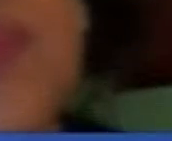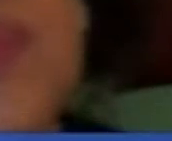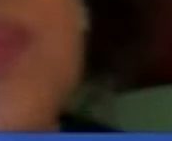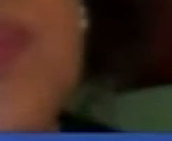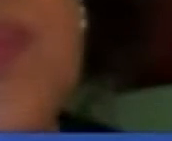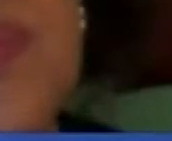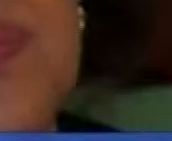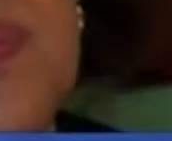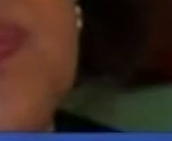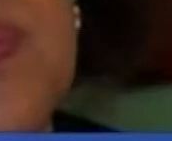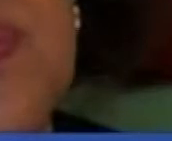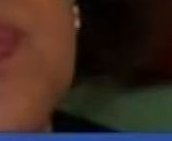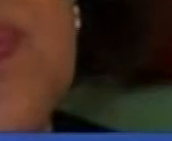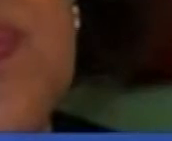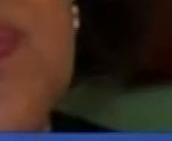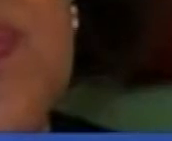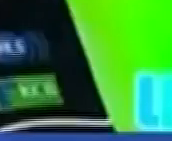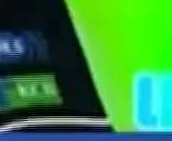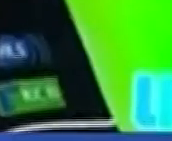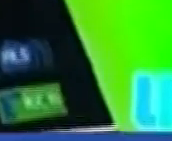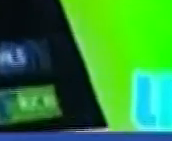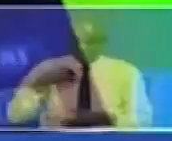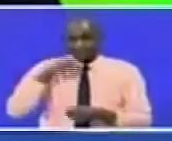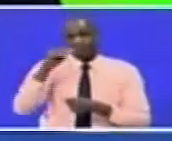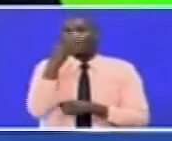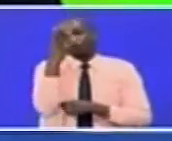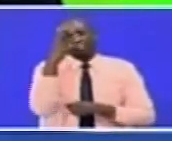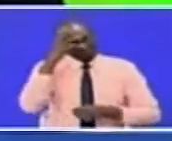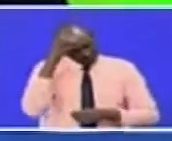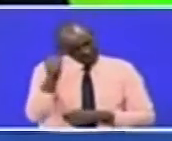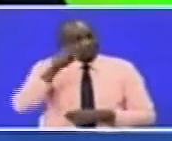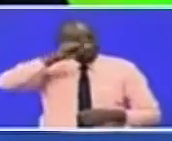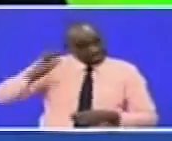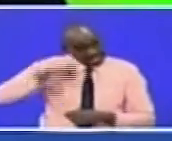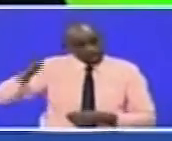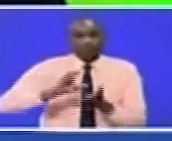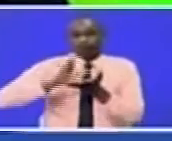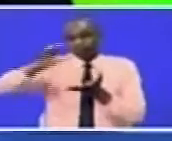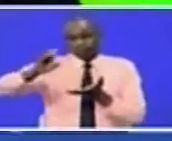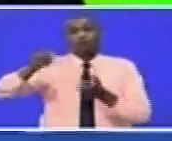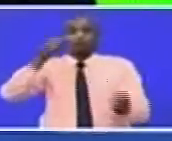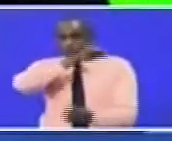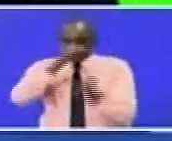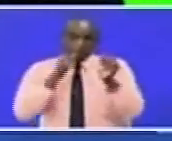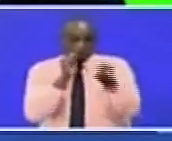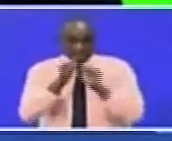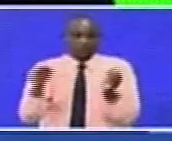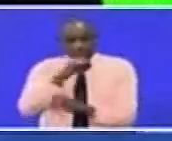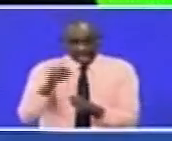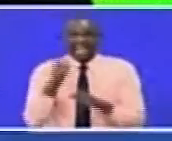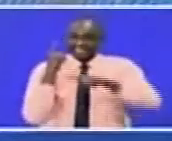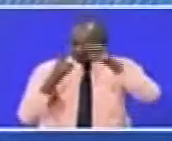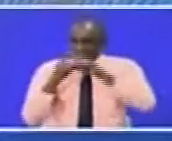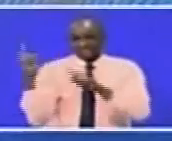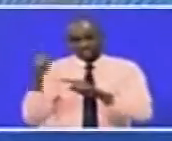We are sponsoring more. We are putting in at least 45 million towards the rally, to ensure a great experience for